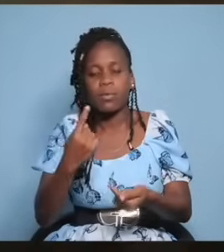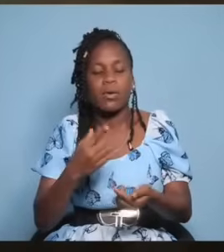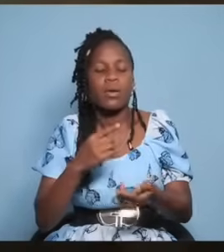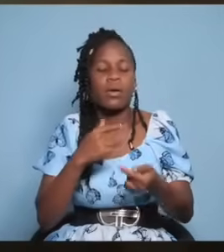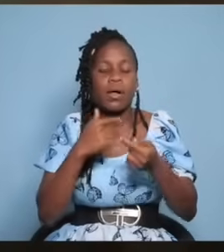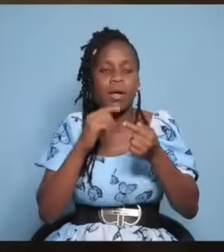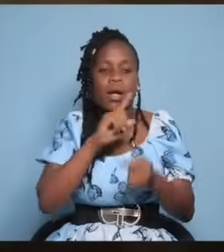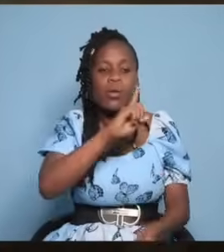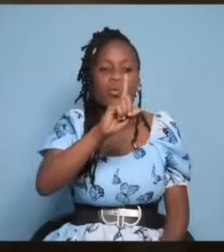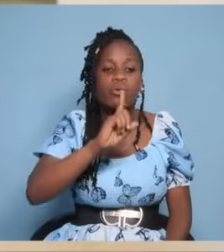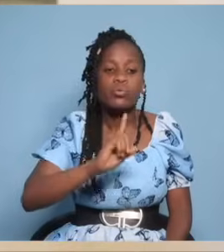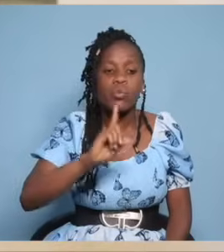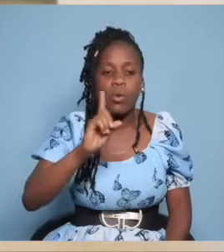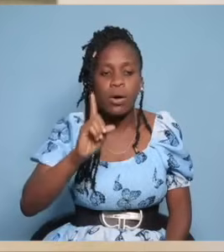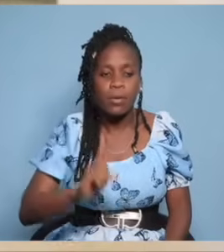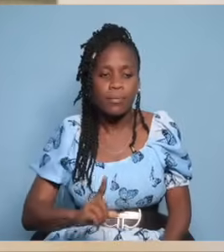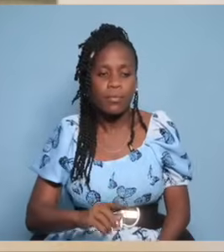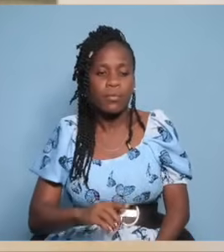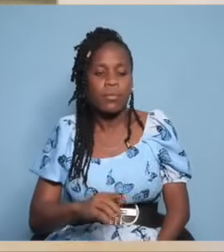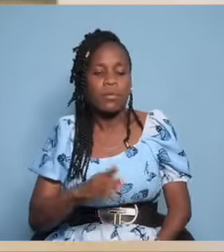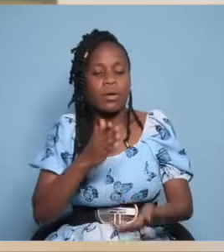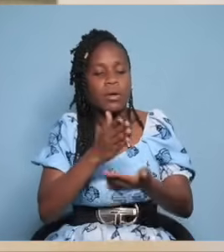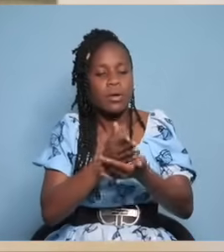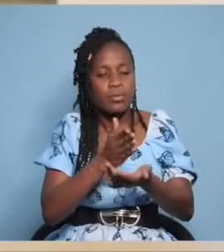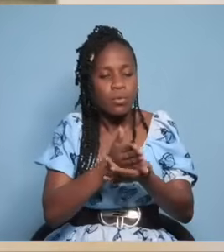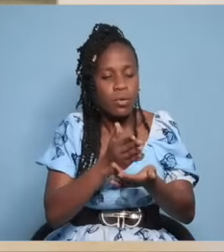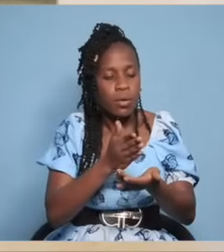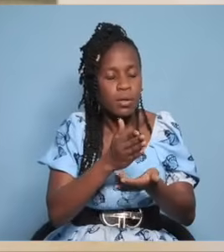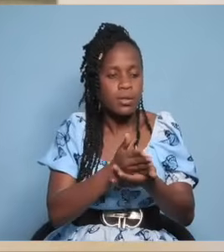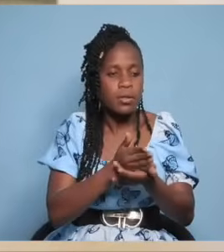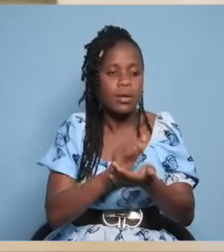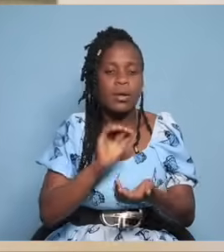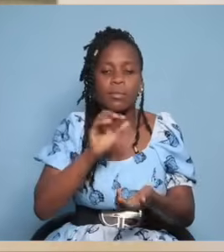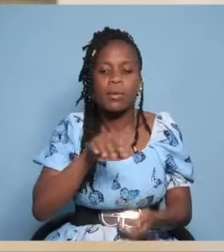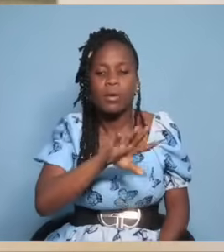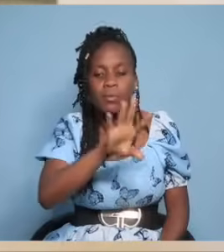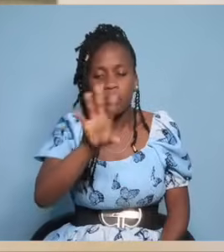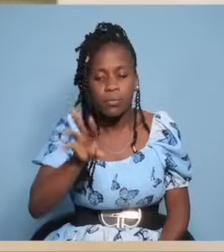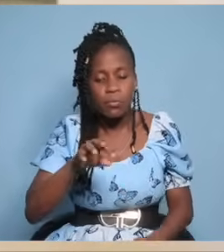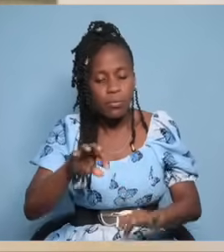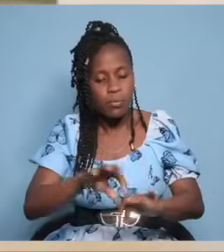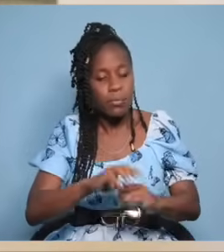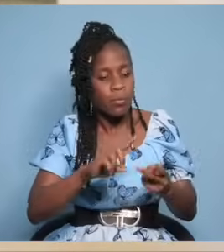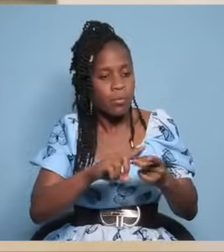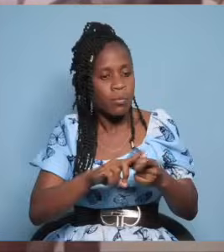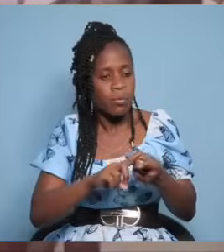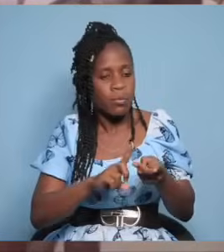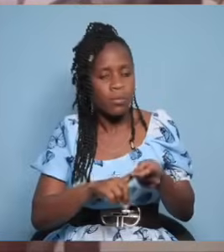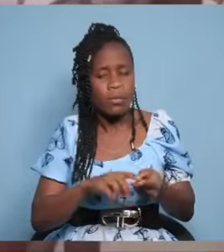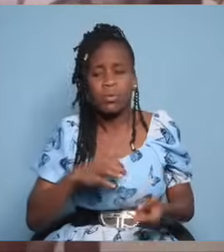kwamba katika miaka yote tangu mmeo afariki, kwa nini hujataka kuolewa tena? Alishtuka sana huyu